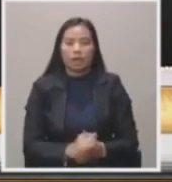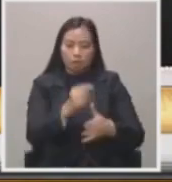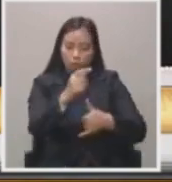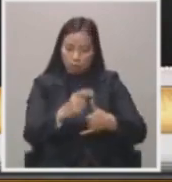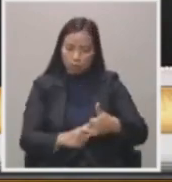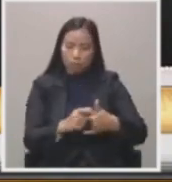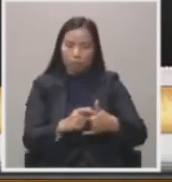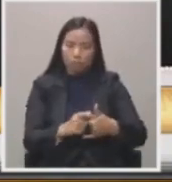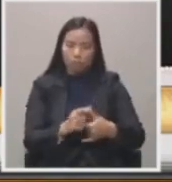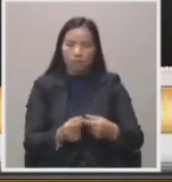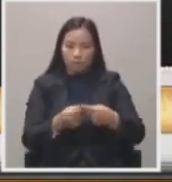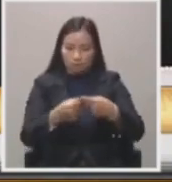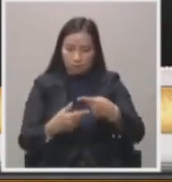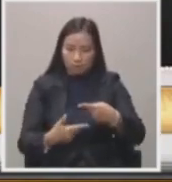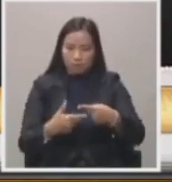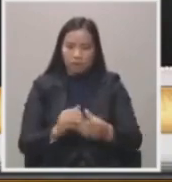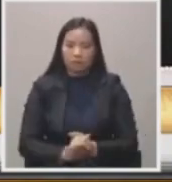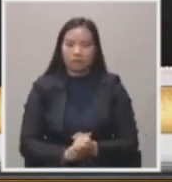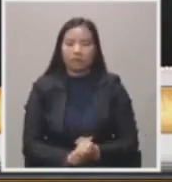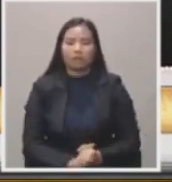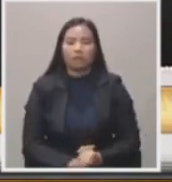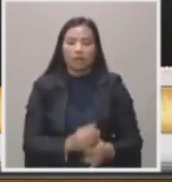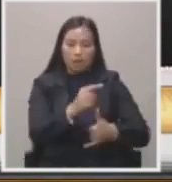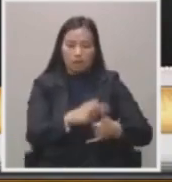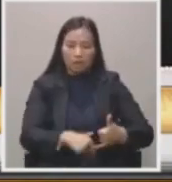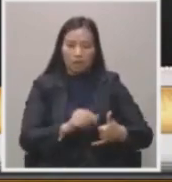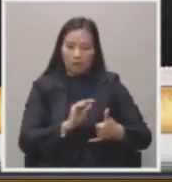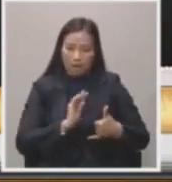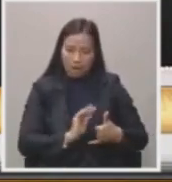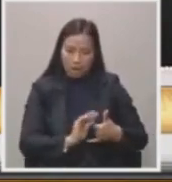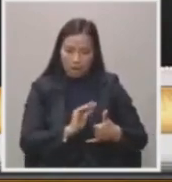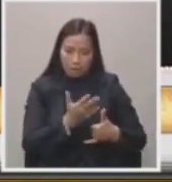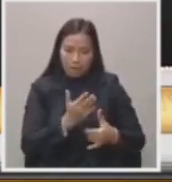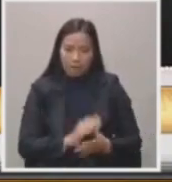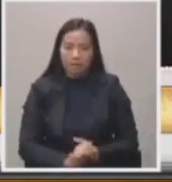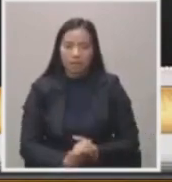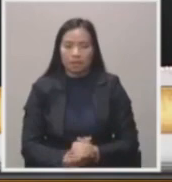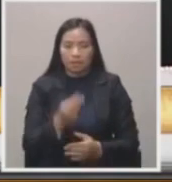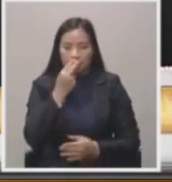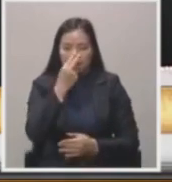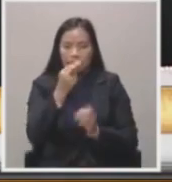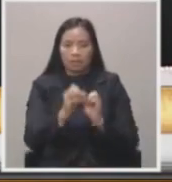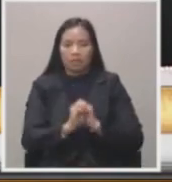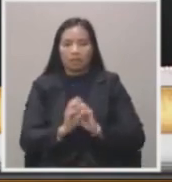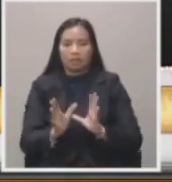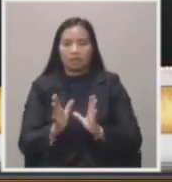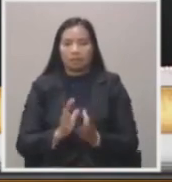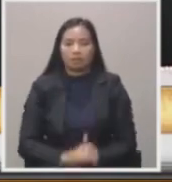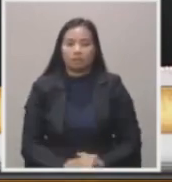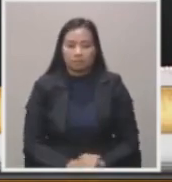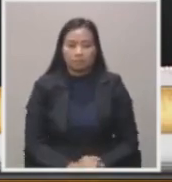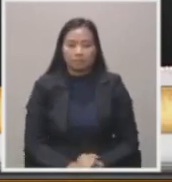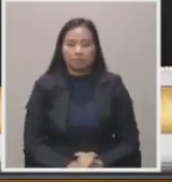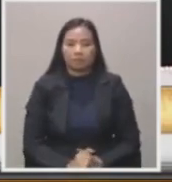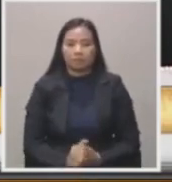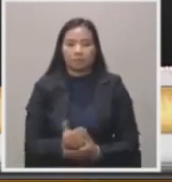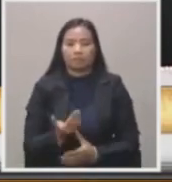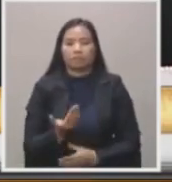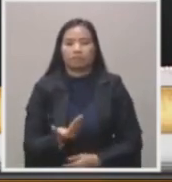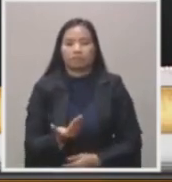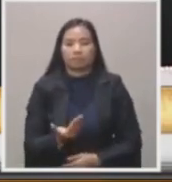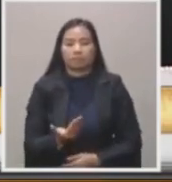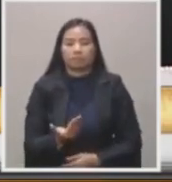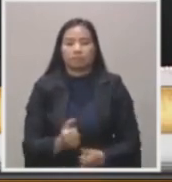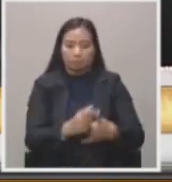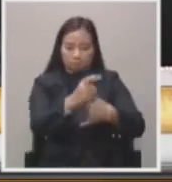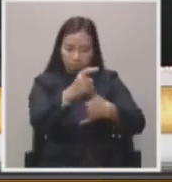มบัติและไม่มีลักษณะต้องห้ามนั้นเนี่ยเราคงจะเห็นได้ชัดเจนนะครับว่าจะเป็น